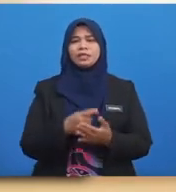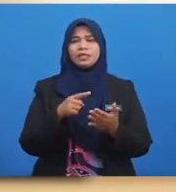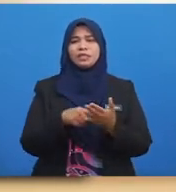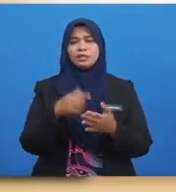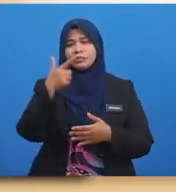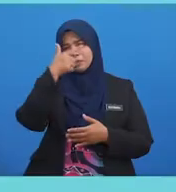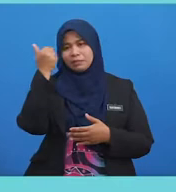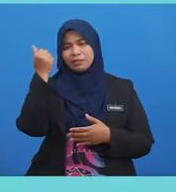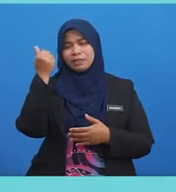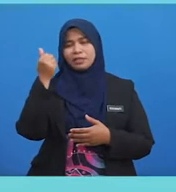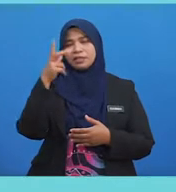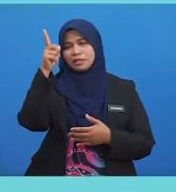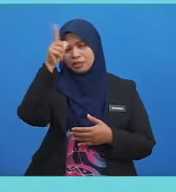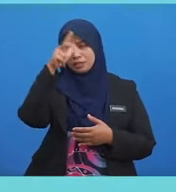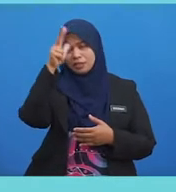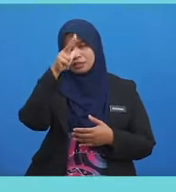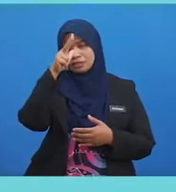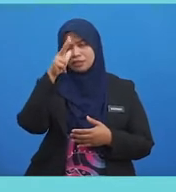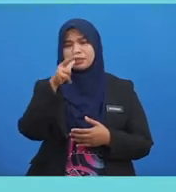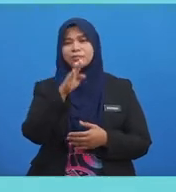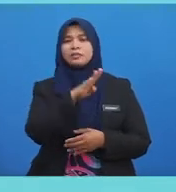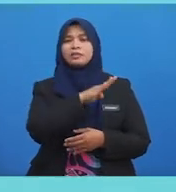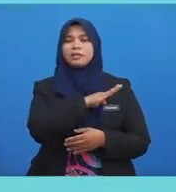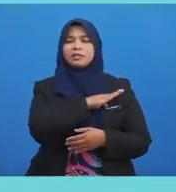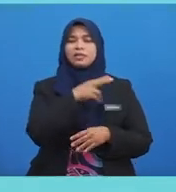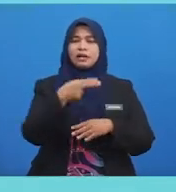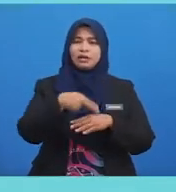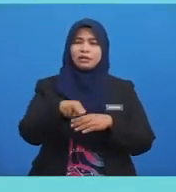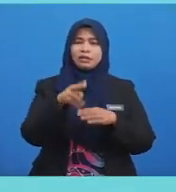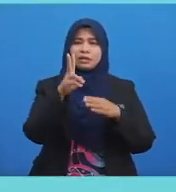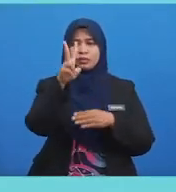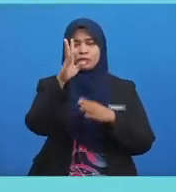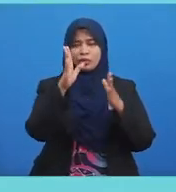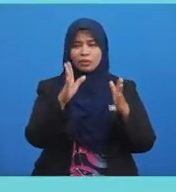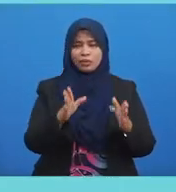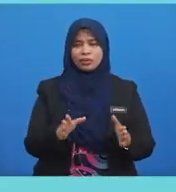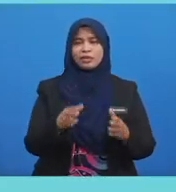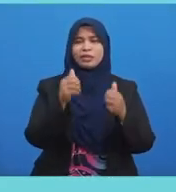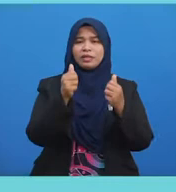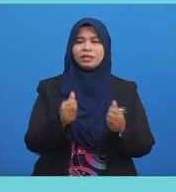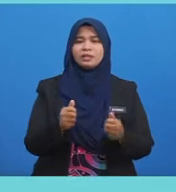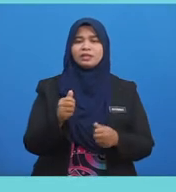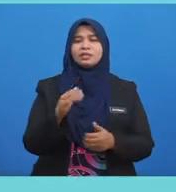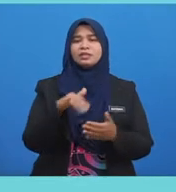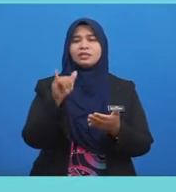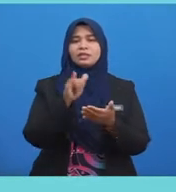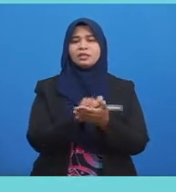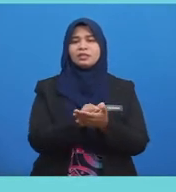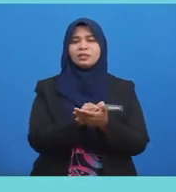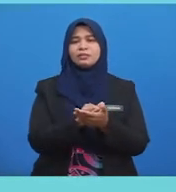kepada British. Keadaan ini menyebabkan kerajaan British menghantar dua orang